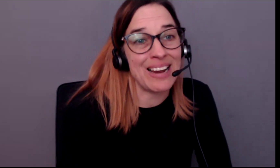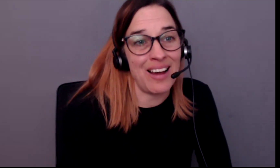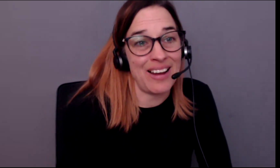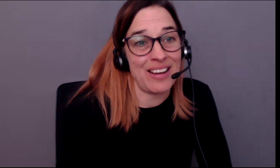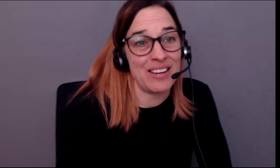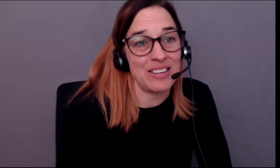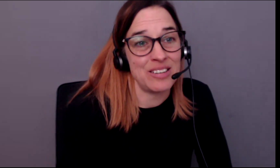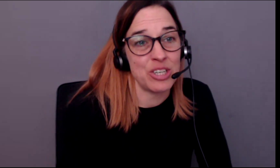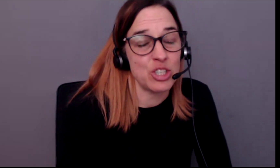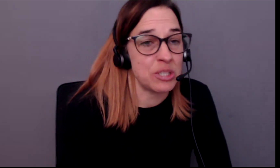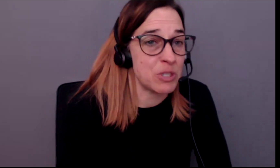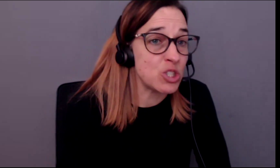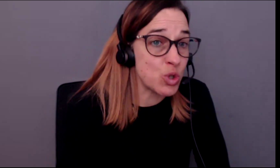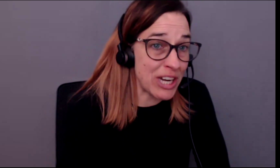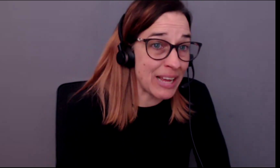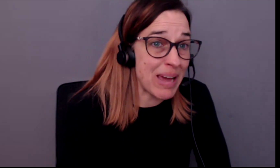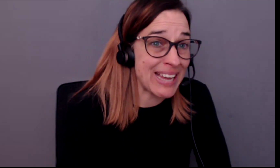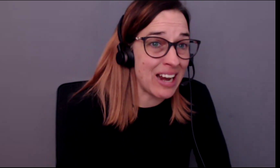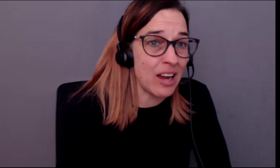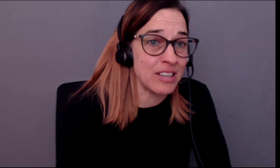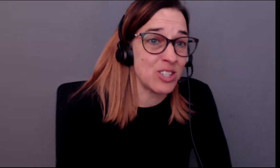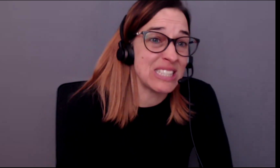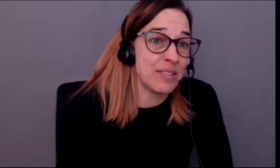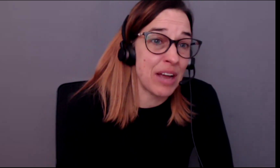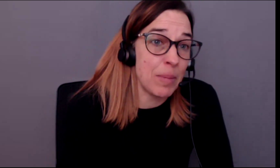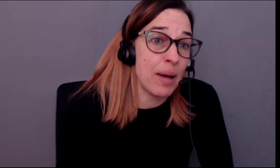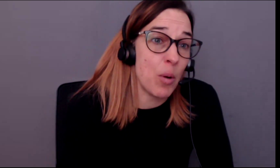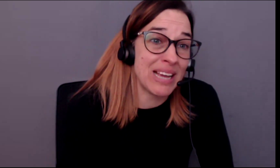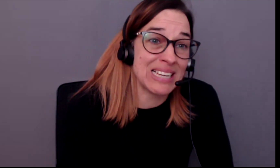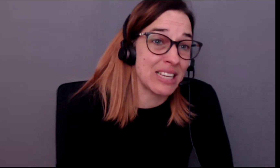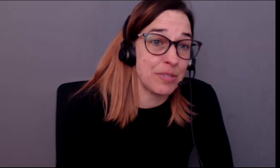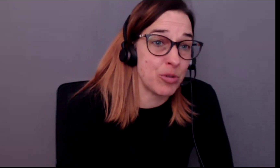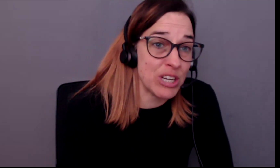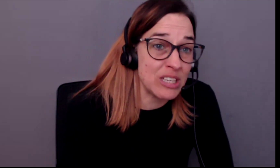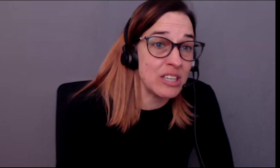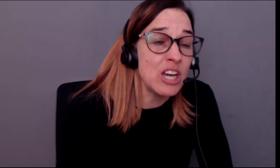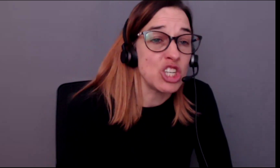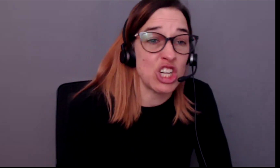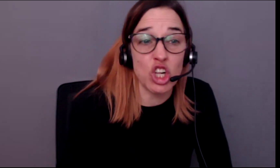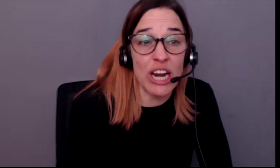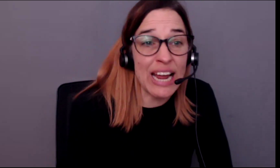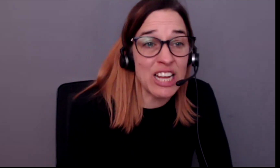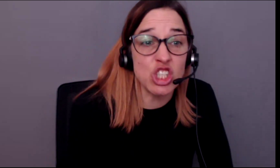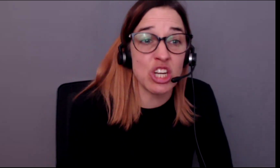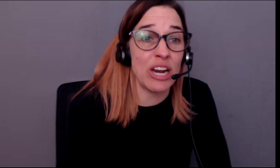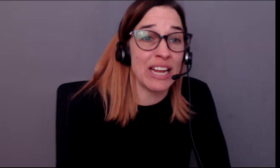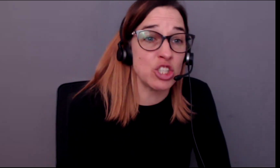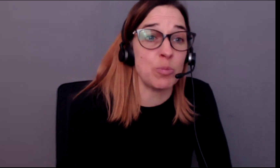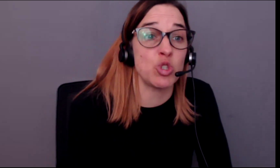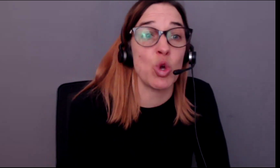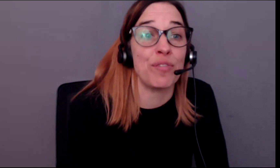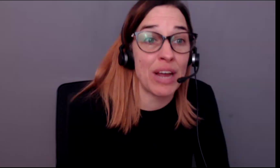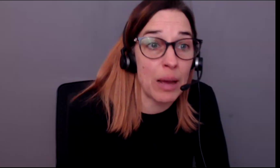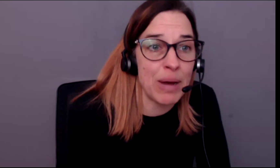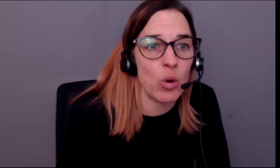chez Marie-Claire. OK, je ne sais pas si tu connais Marie-Claire. Ça, c'est vraiment mon magasin favori. J'achète le linge. Le